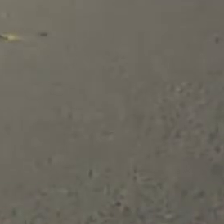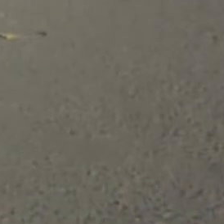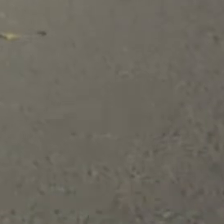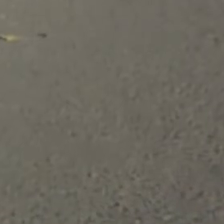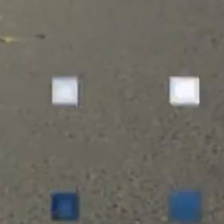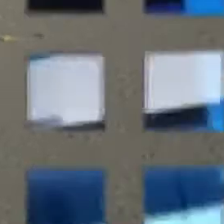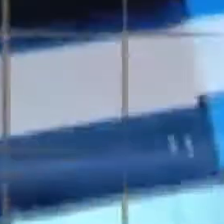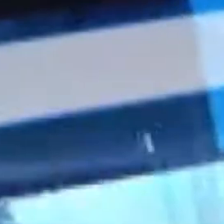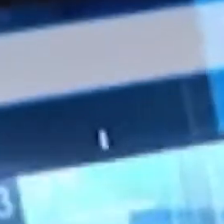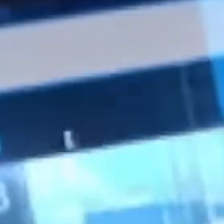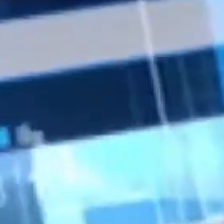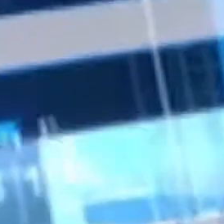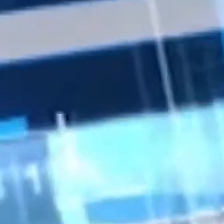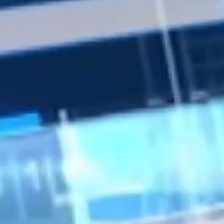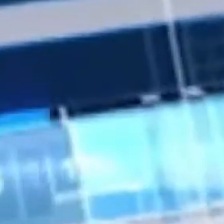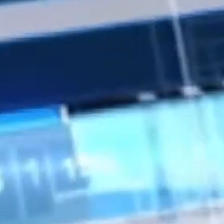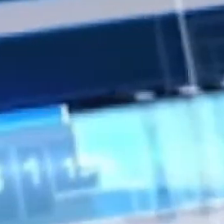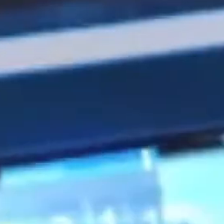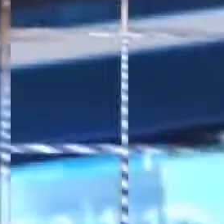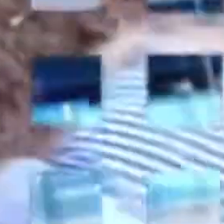болдырмауға бағытталған.